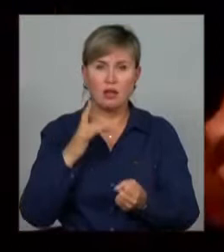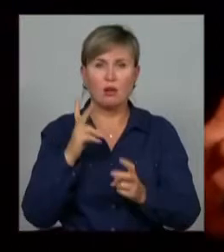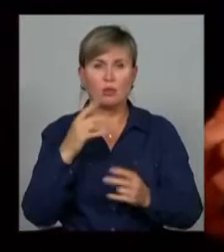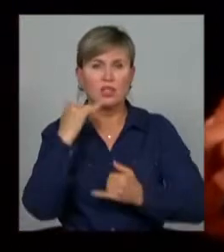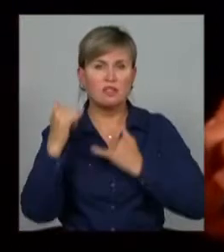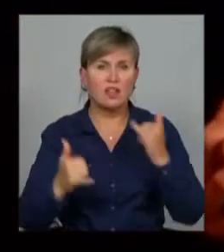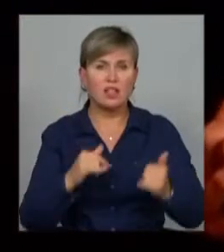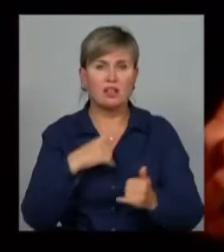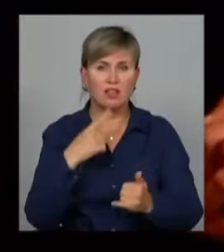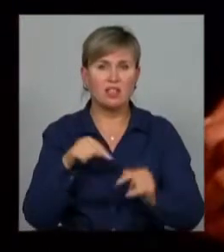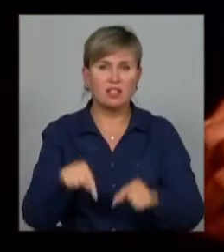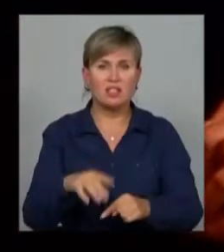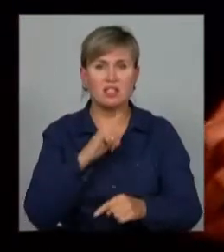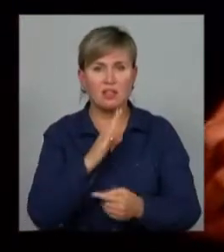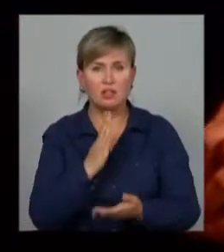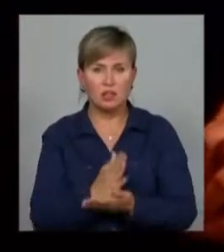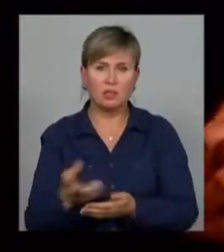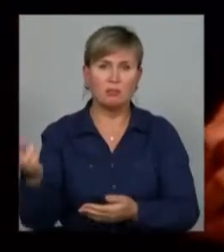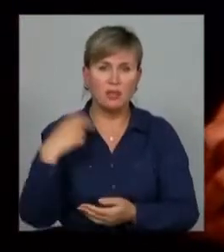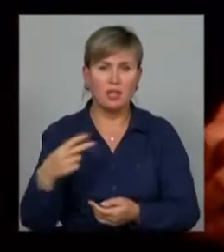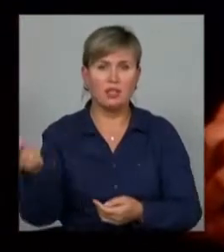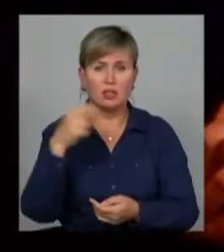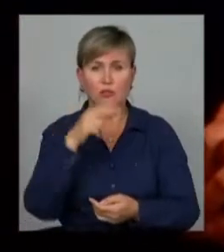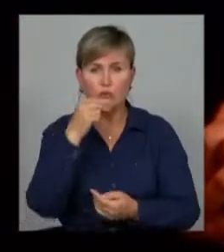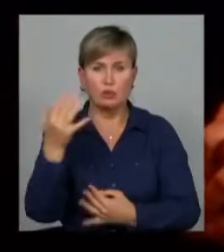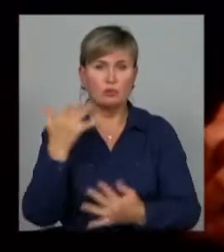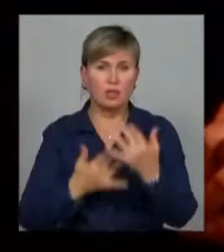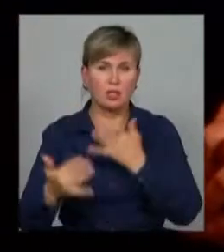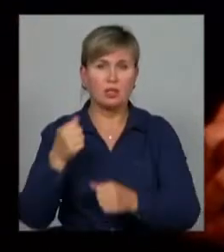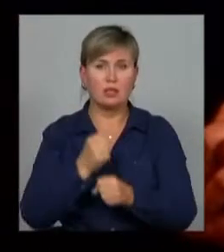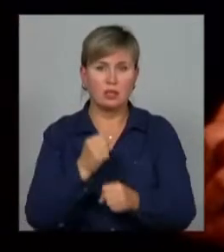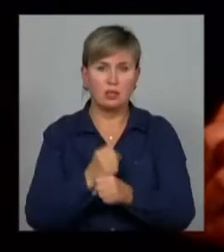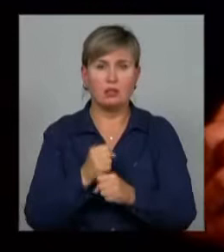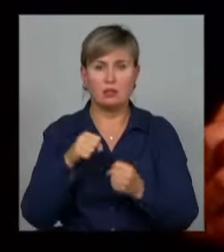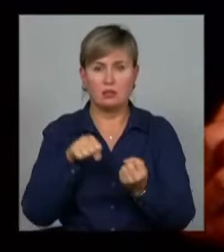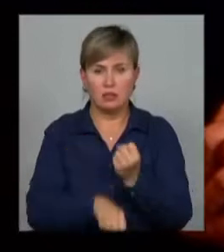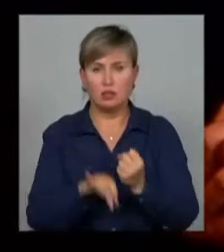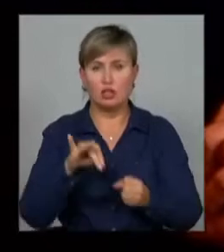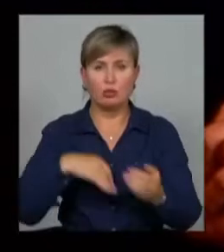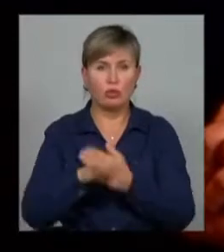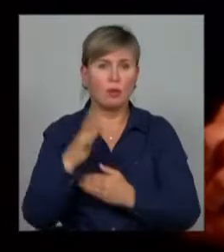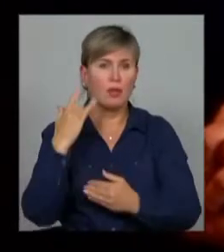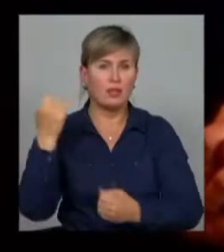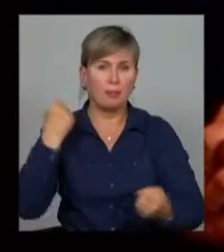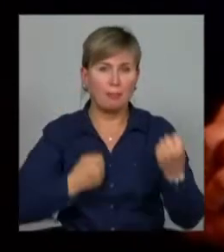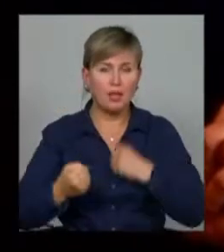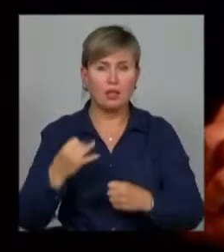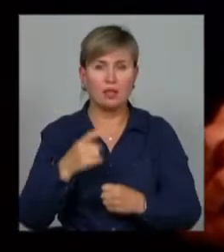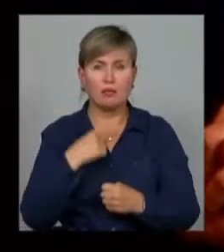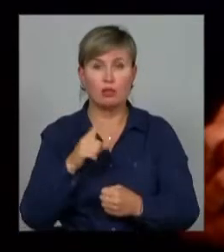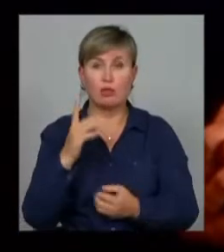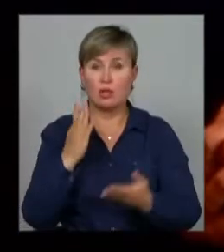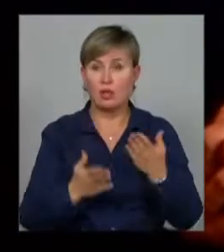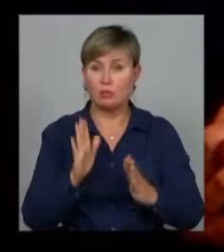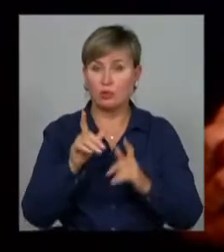звонили. Говорили, мол, здесь девушка есть, приходи. Мужчины приходили, делали дело и уходили. Постоянно били меня и говорили, что если